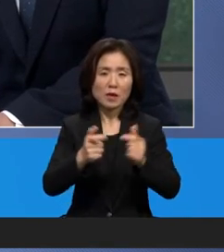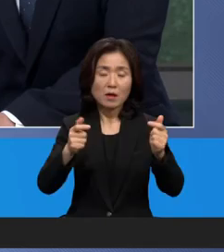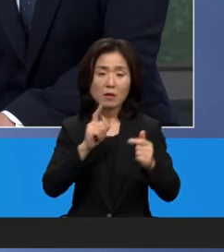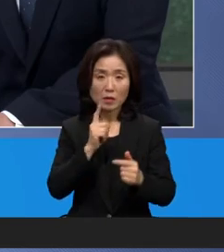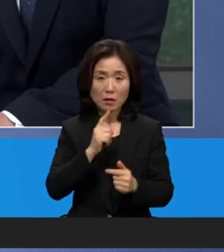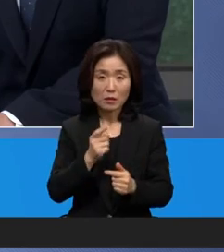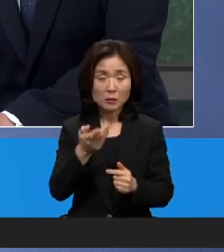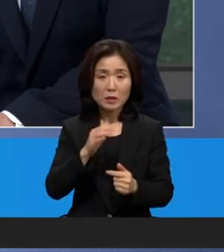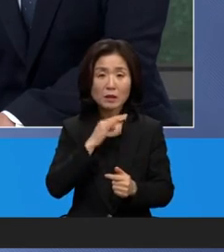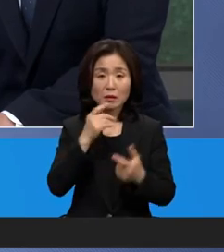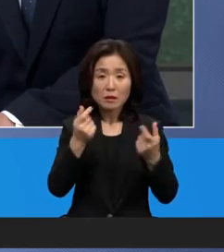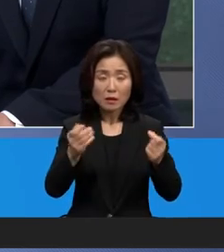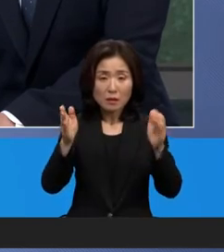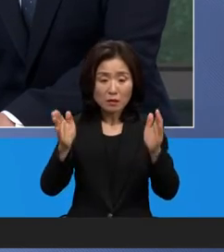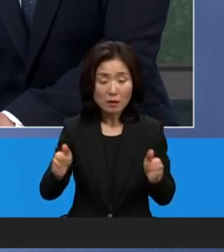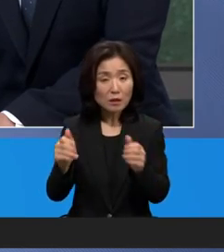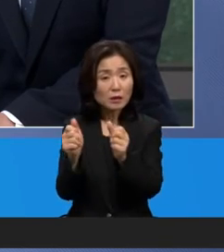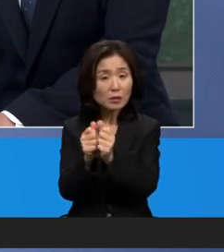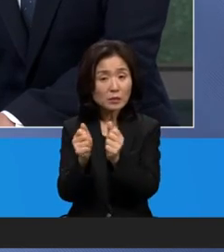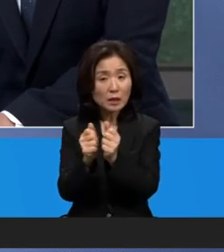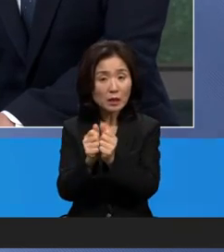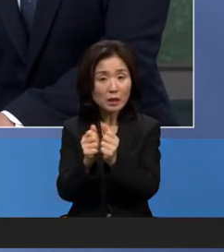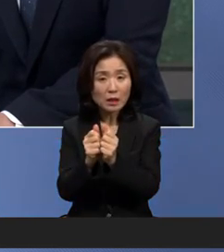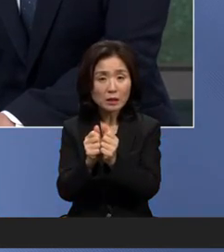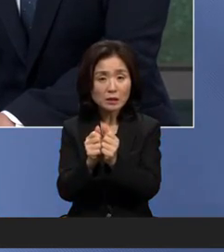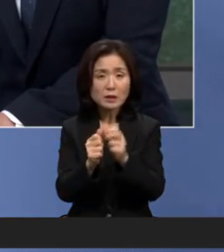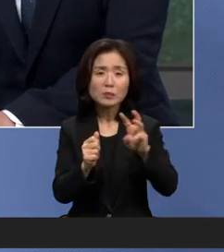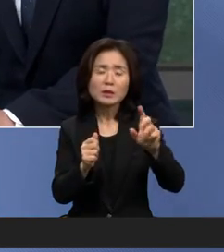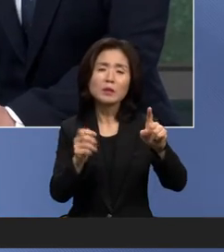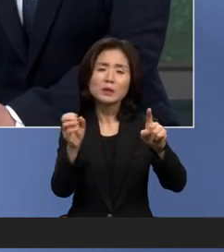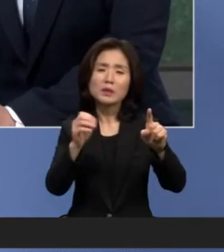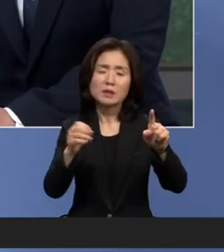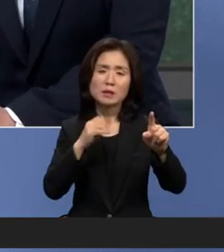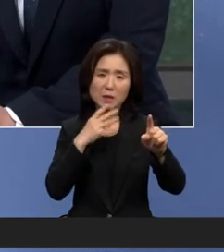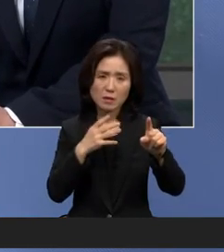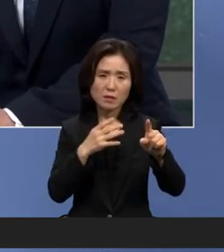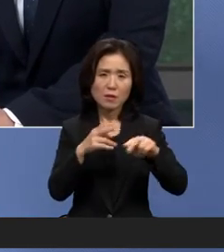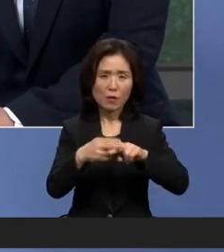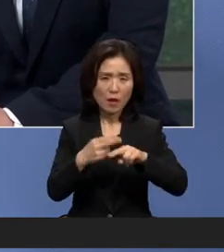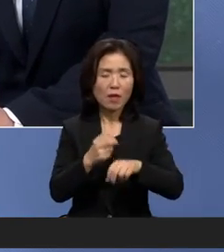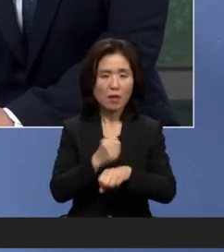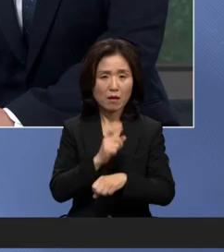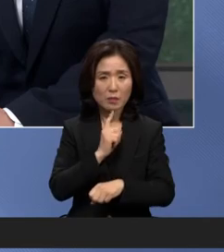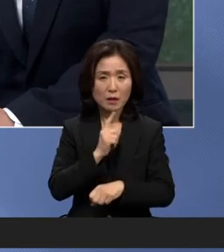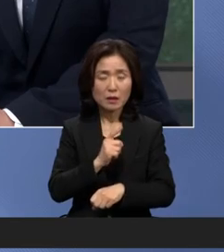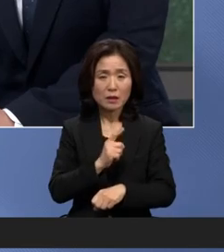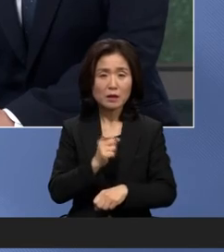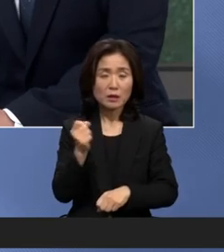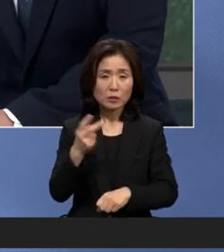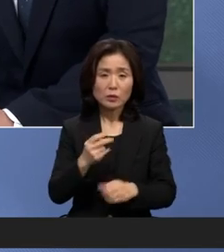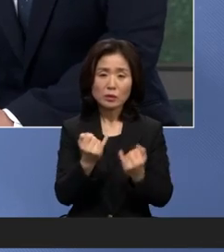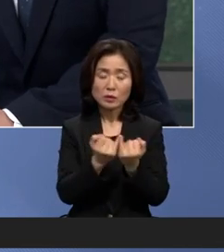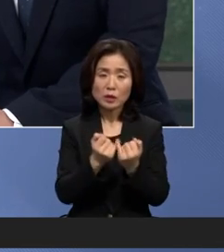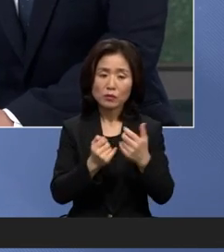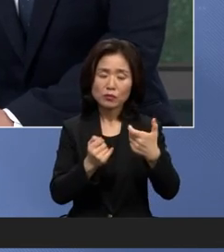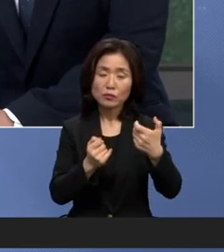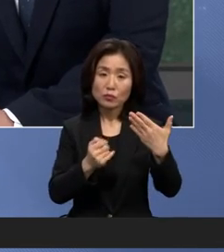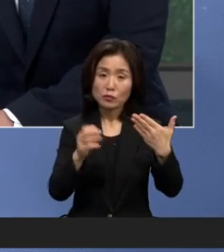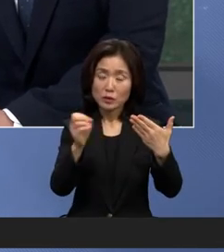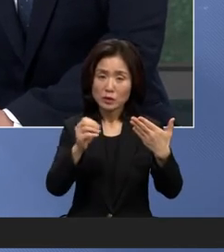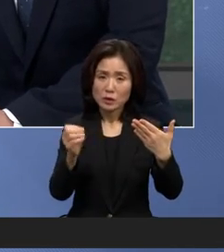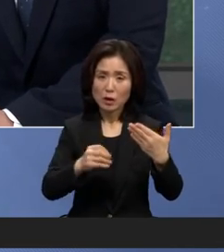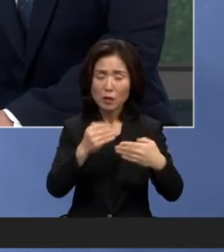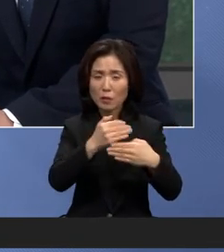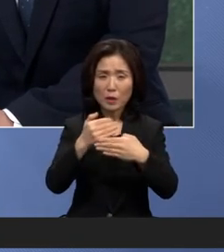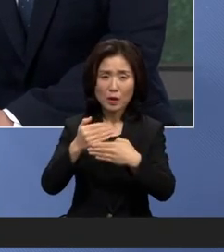31% 만 그렇다 고 답했습니다 철거 크네요 대해 갔으나 14에서 24세 여성의 69% 는 또 봉